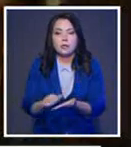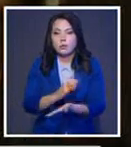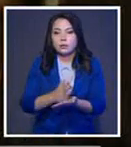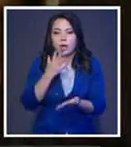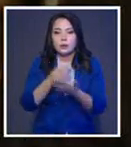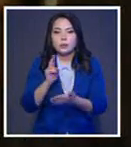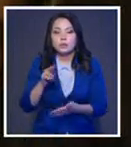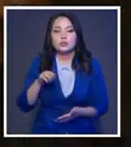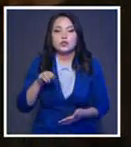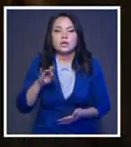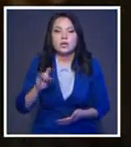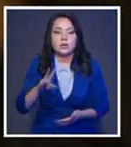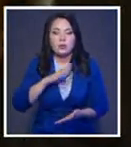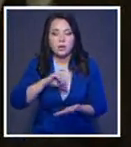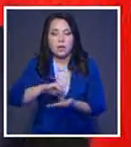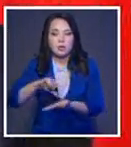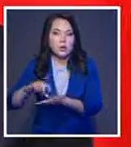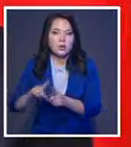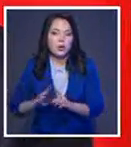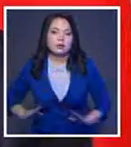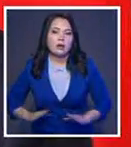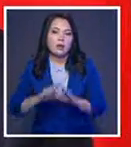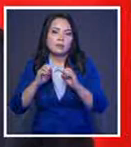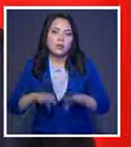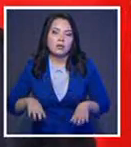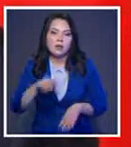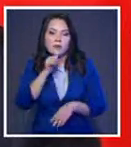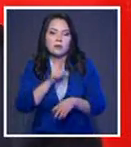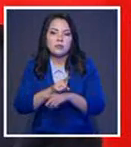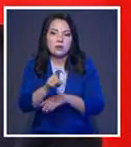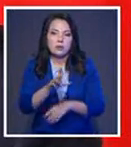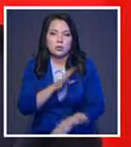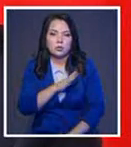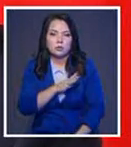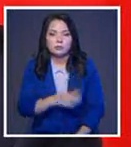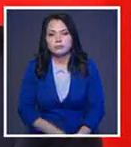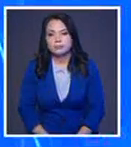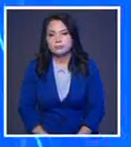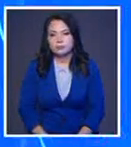Ын режимі сынаған зымырандар Жапонияның үстінен бірнеше рет өтті.